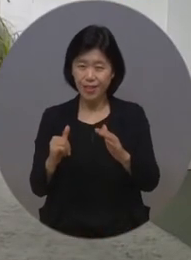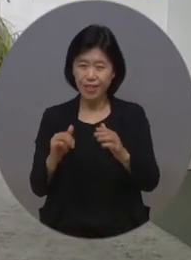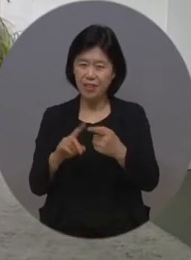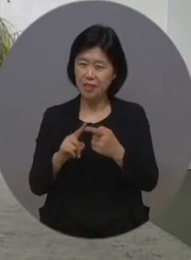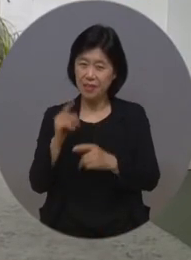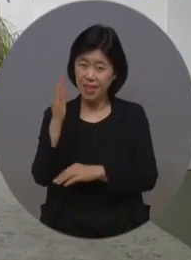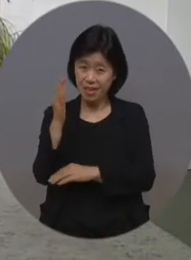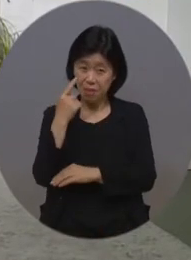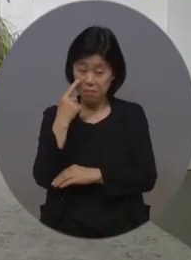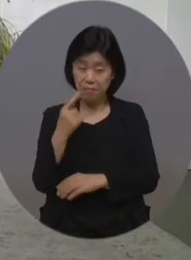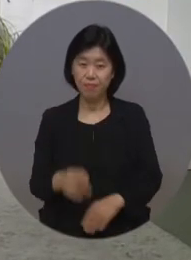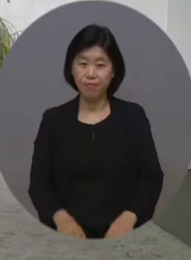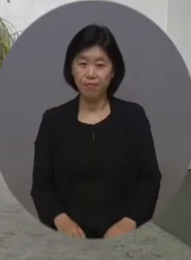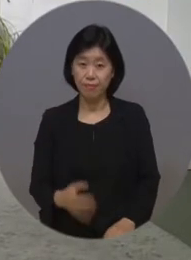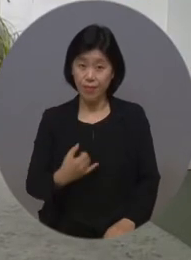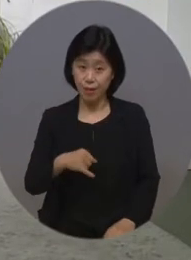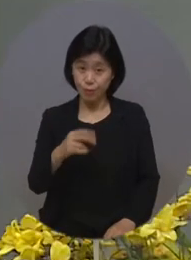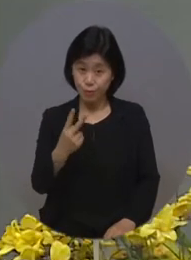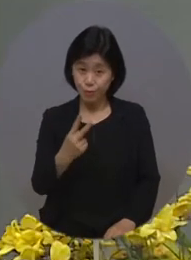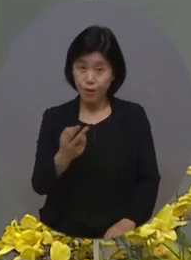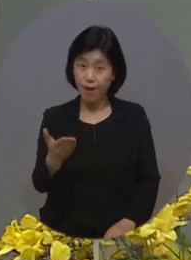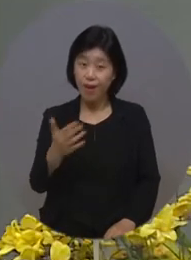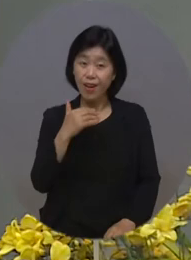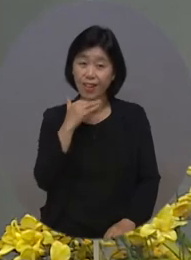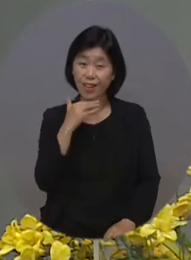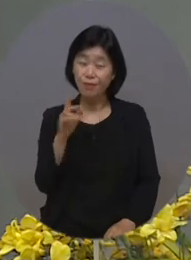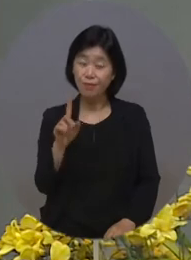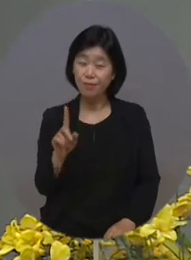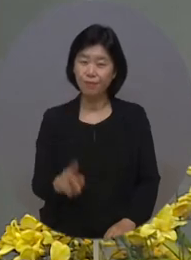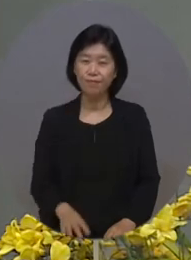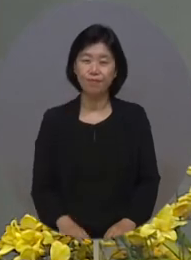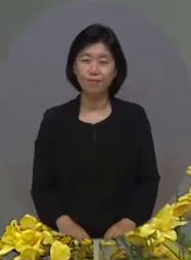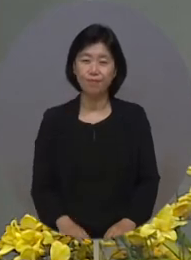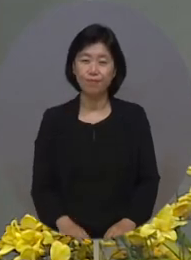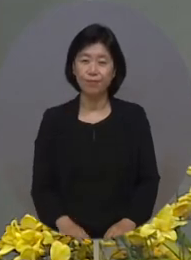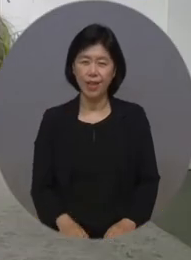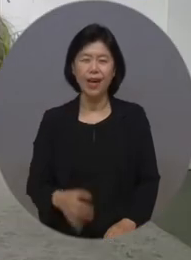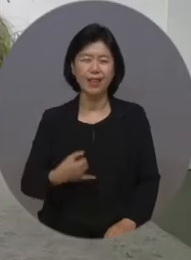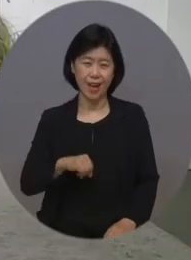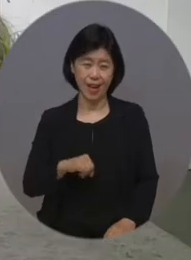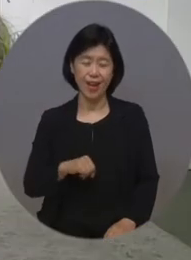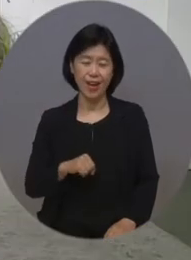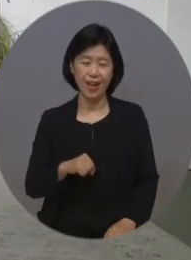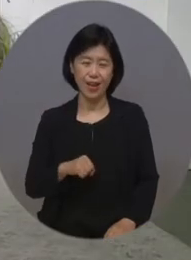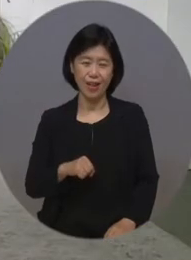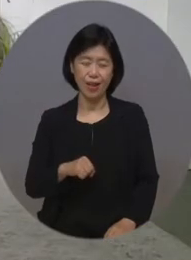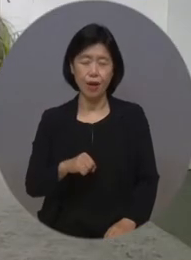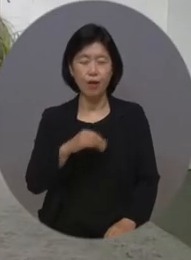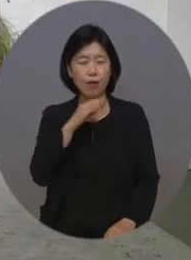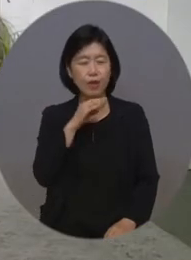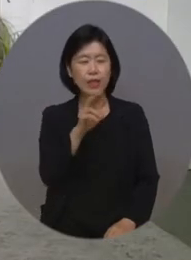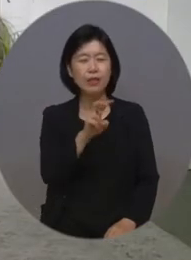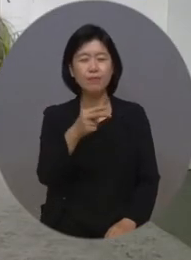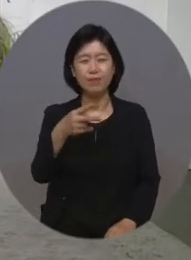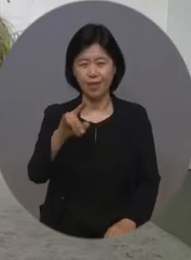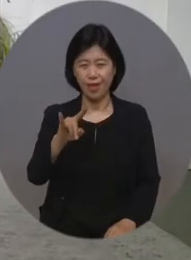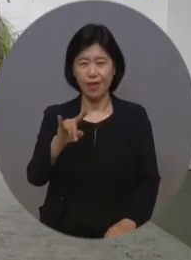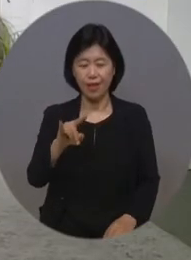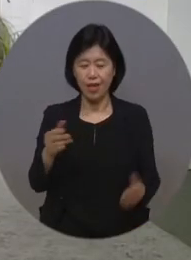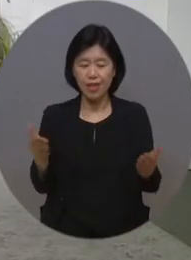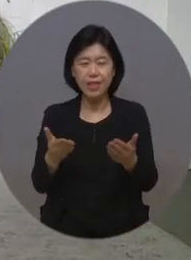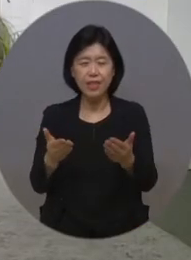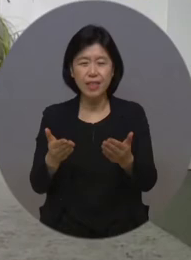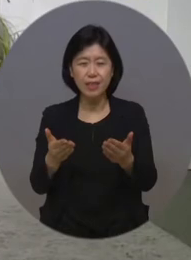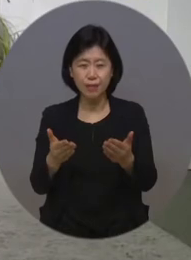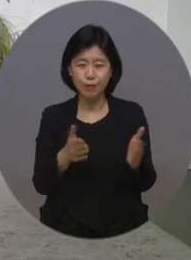딸이 2 분이세요 예 그러면 제 나이는 20대 후반 이구요 4 취업준비생 입니다 아주 준비 자 이게 어